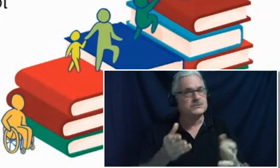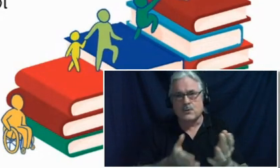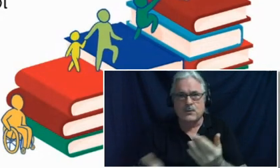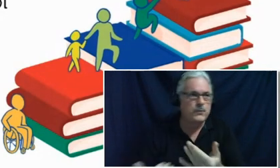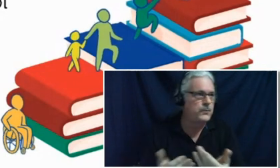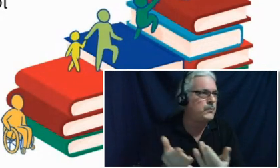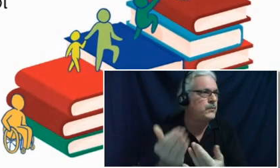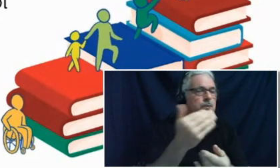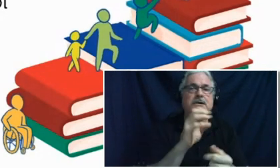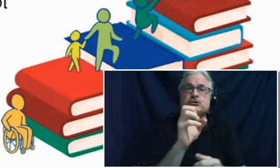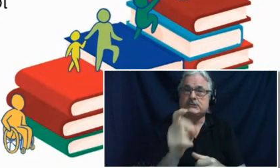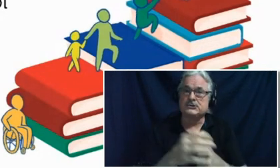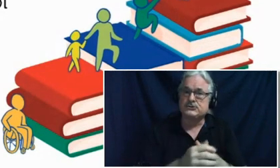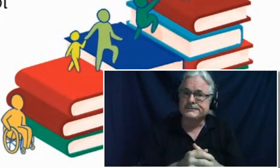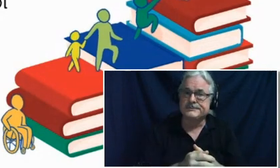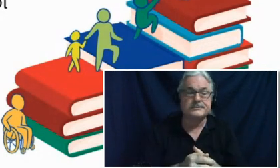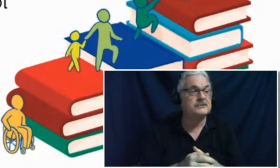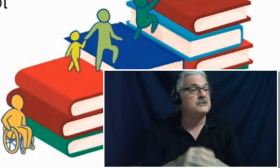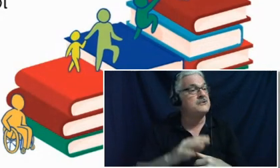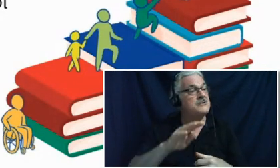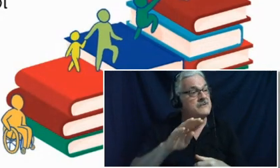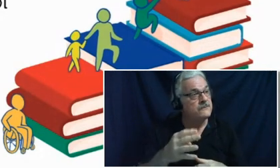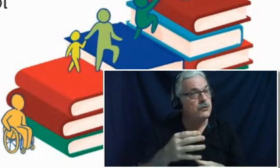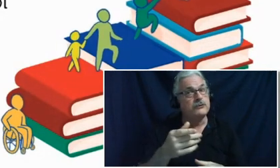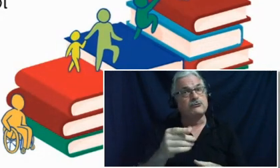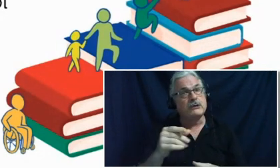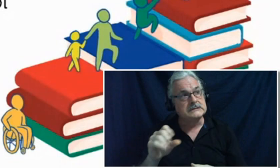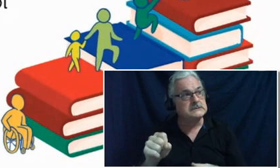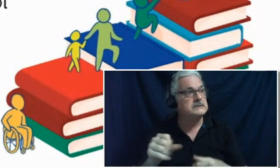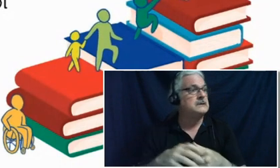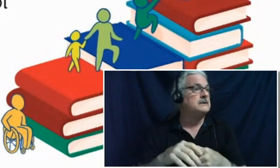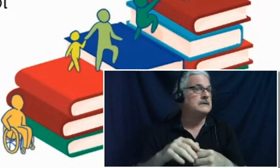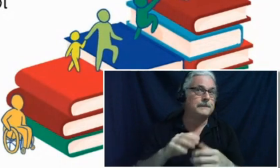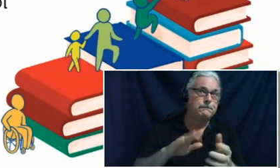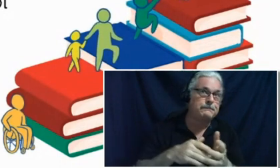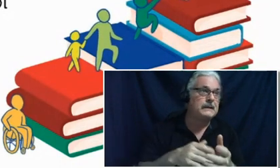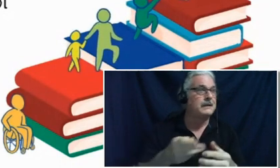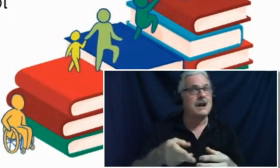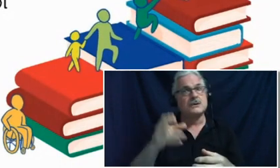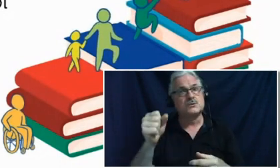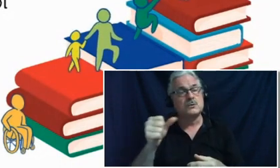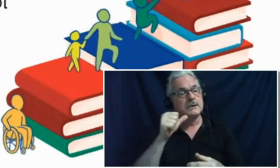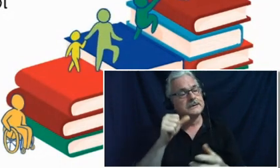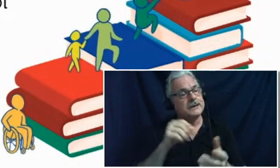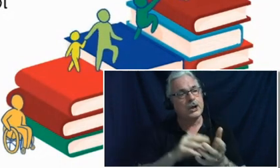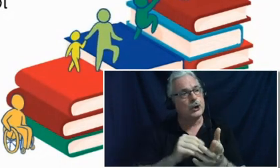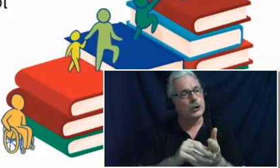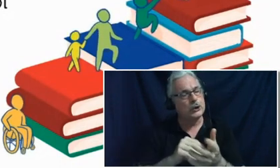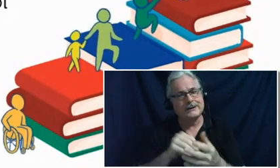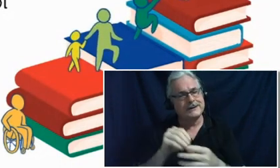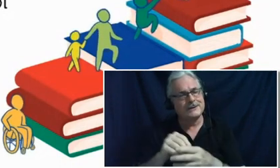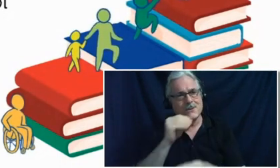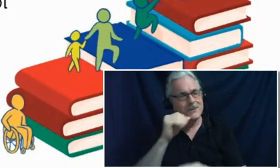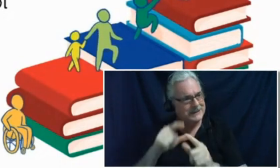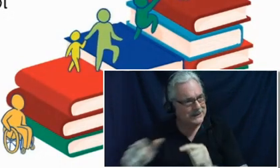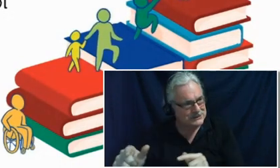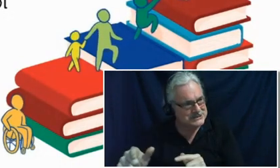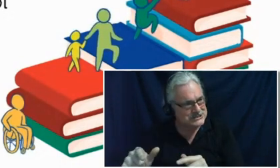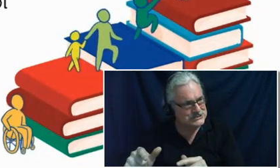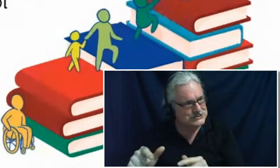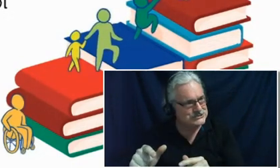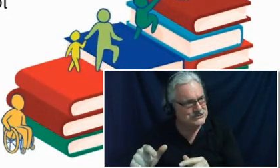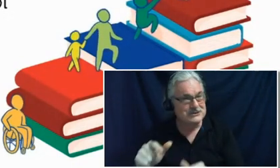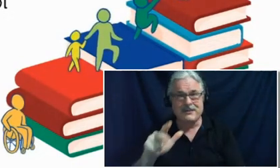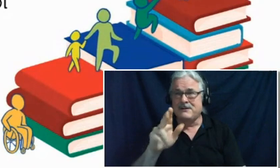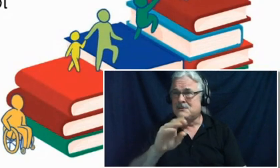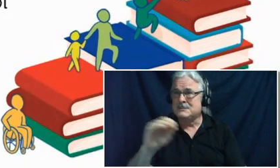éducation. Les écoliers de quatrième année, les pays à moyen et élevé qui n'apprennent pas dans leur langue maternelle, ont